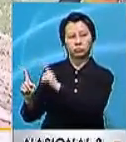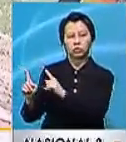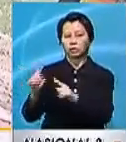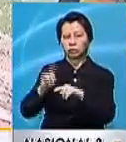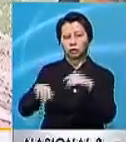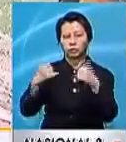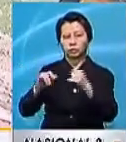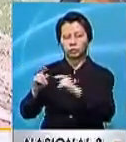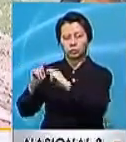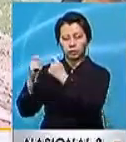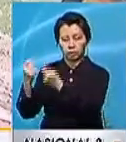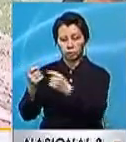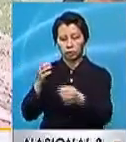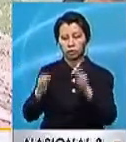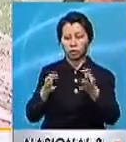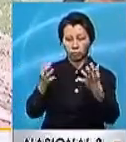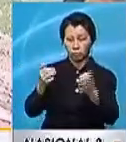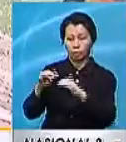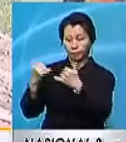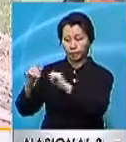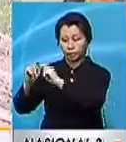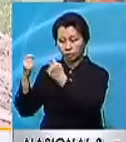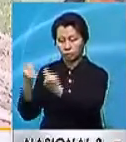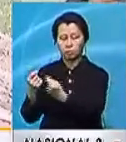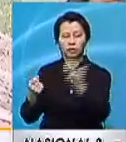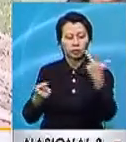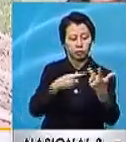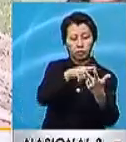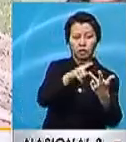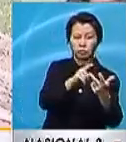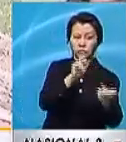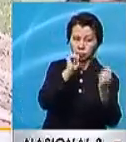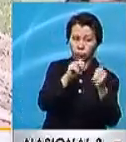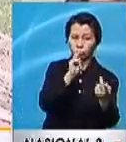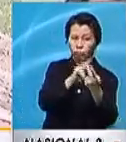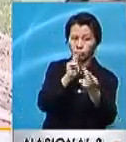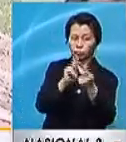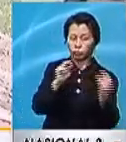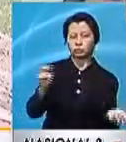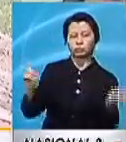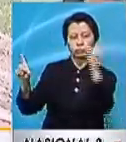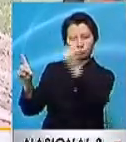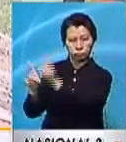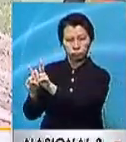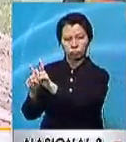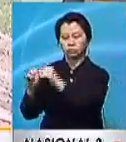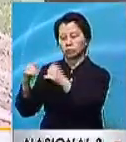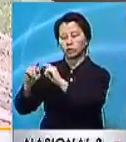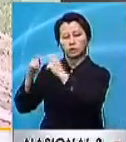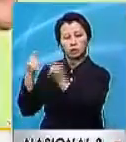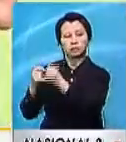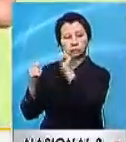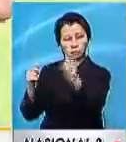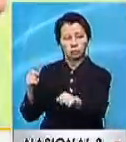tim, tiga-tiga boleh main. Jadi peluang tu lagi senang lah. Jadi memang kita akan fokuskan untuk target tim dalam Olimpik.